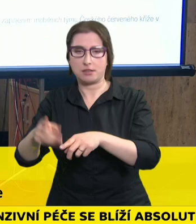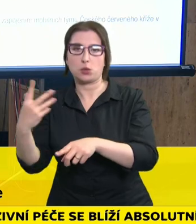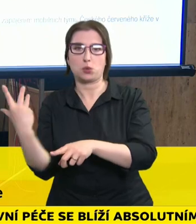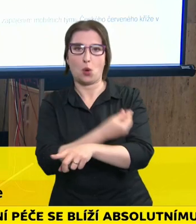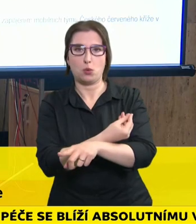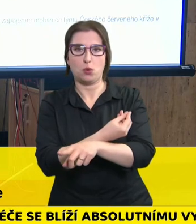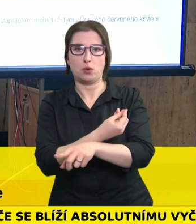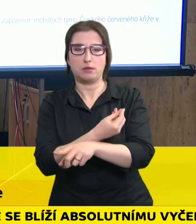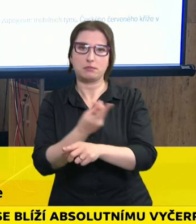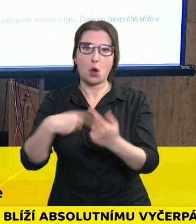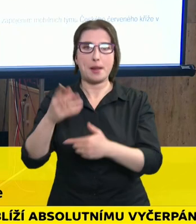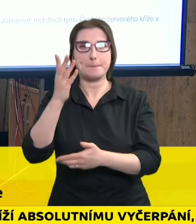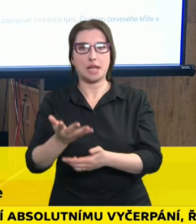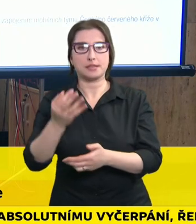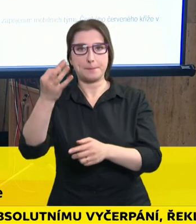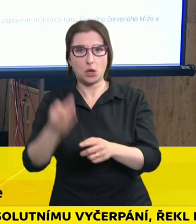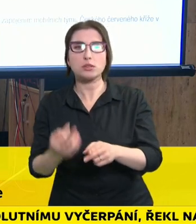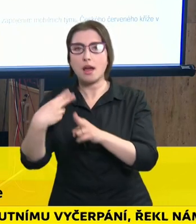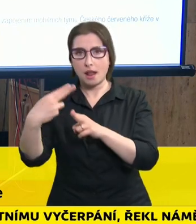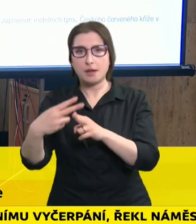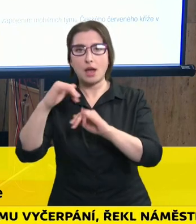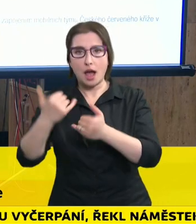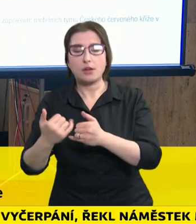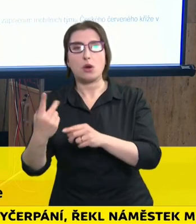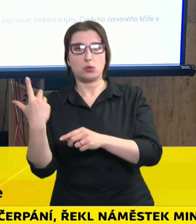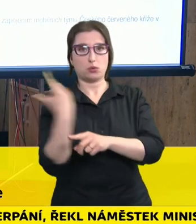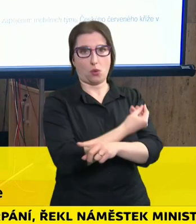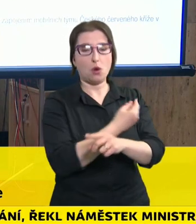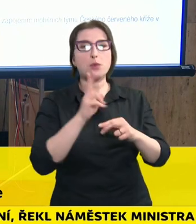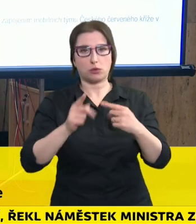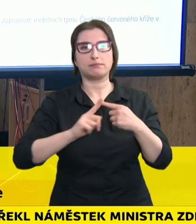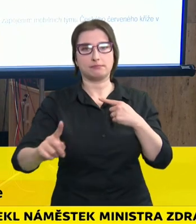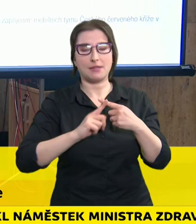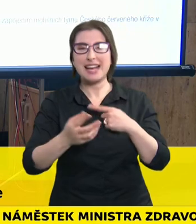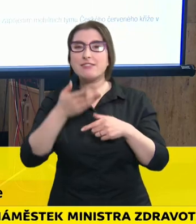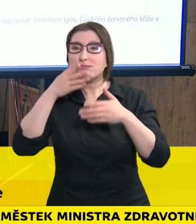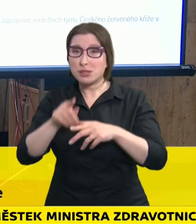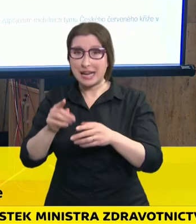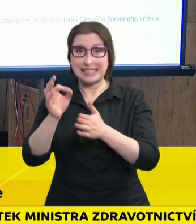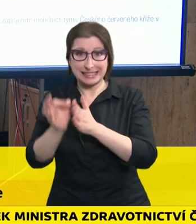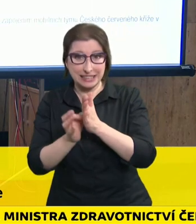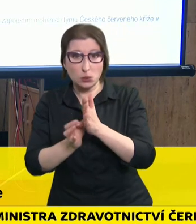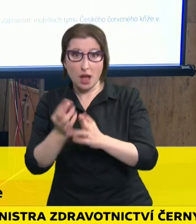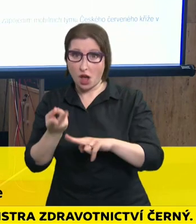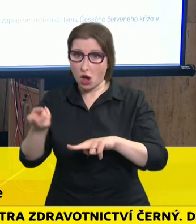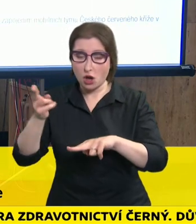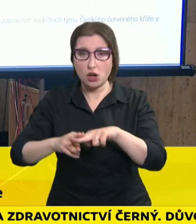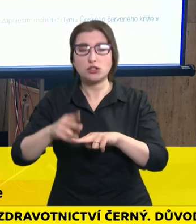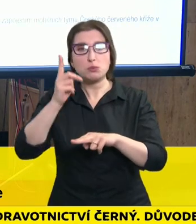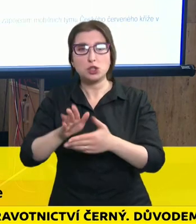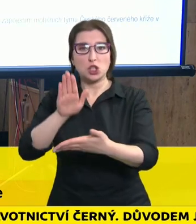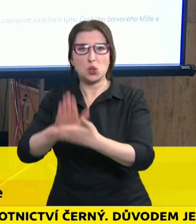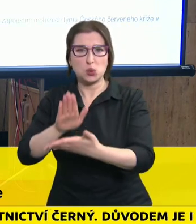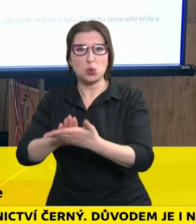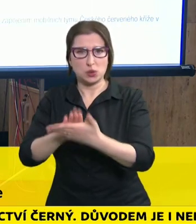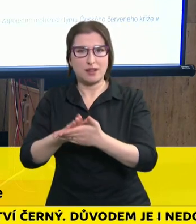po zaléčení a do ambulantního sektoru. Pokud situace bude pokračovat a pacienti budou muset zůstat na lůžkách,